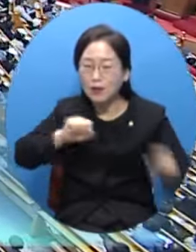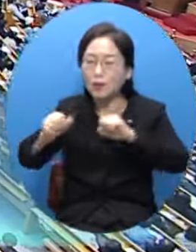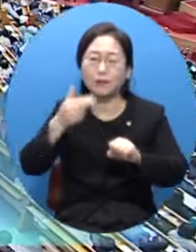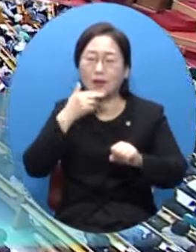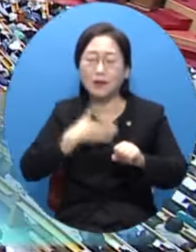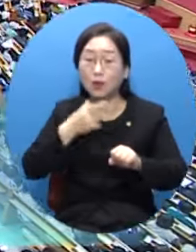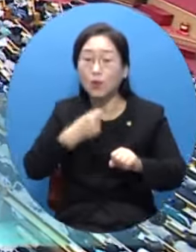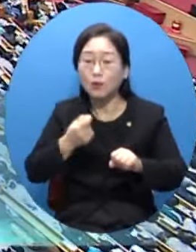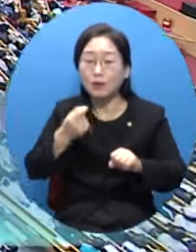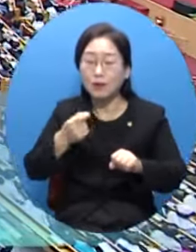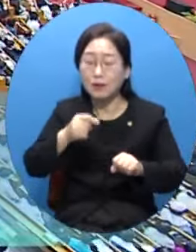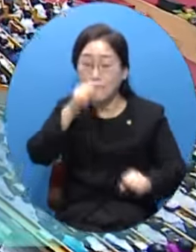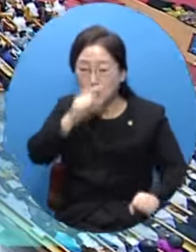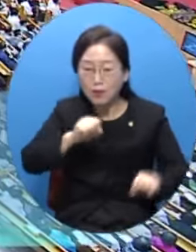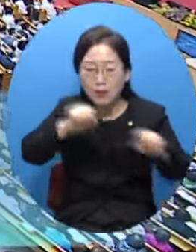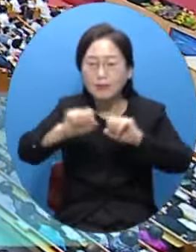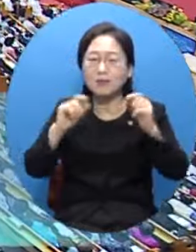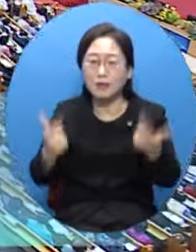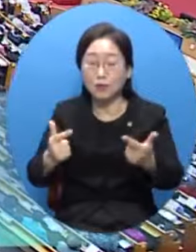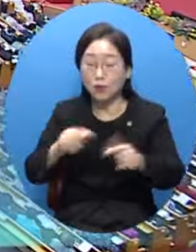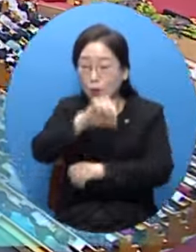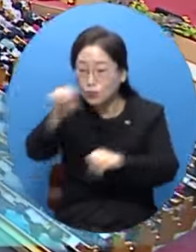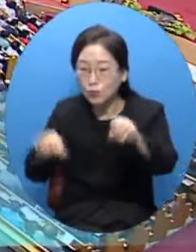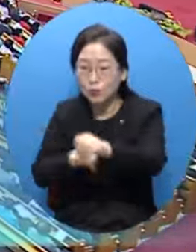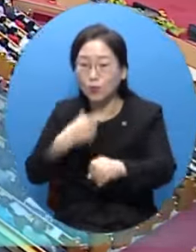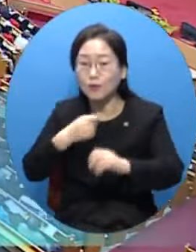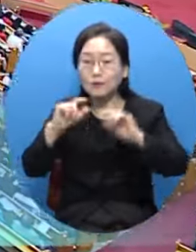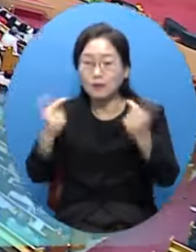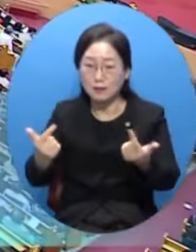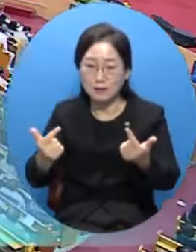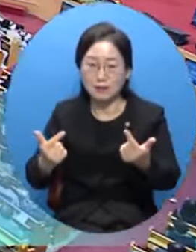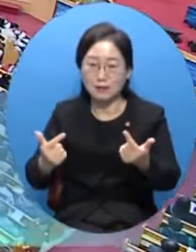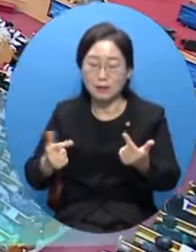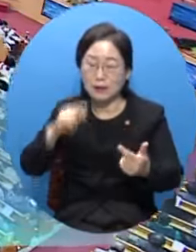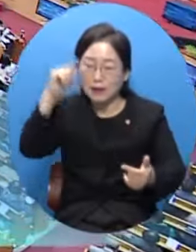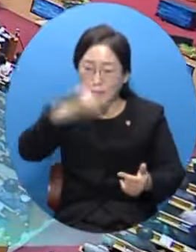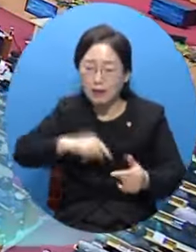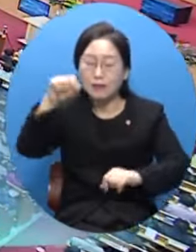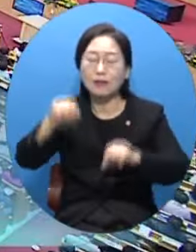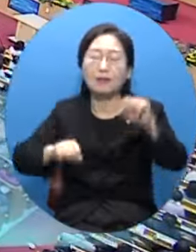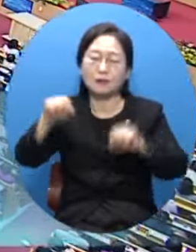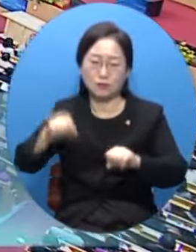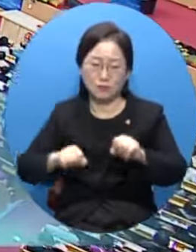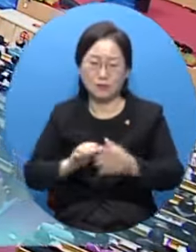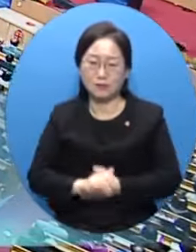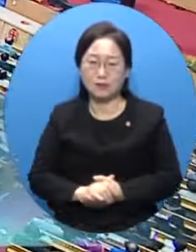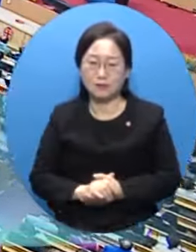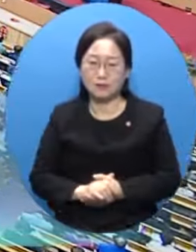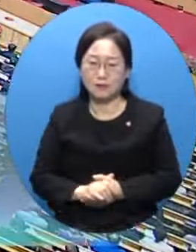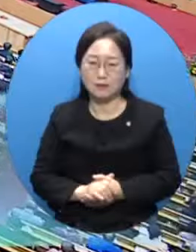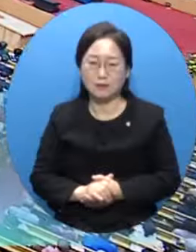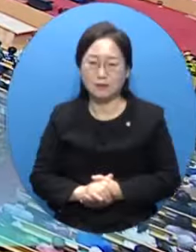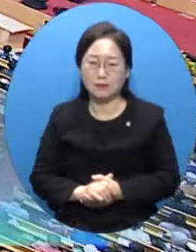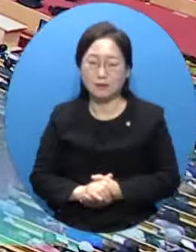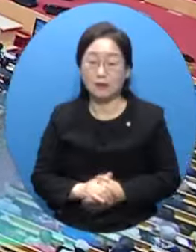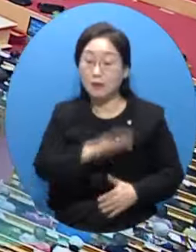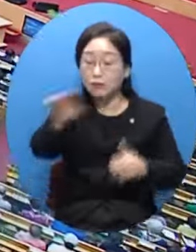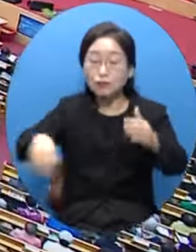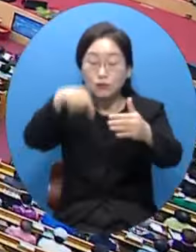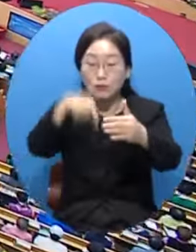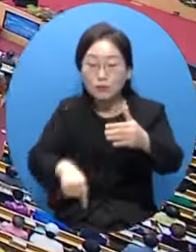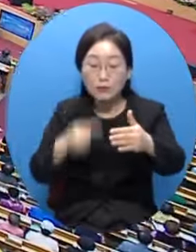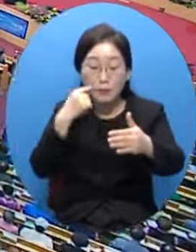내가 원하는 바 선은 행하지 아니하고 도리어 원하지 아니하는 바 악을 행하는 도다. 우리 속에